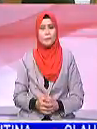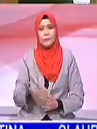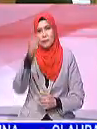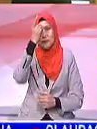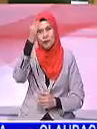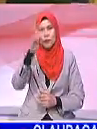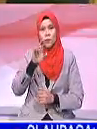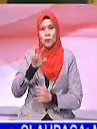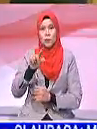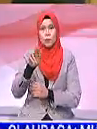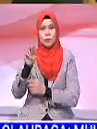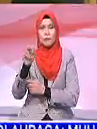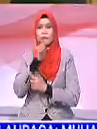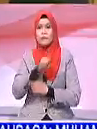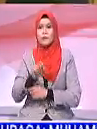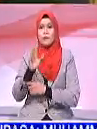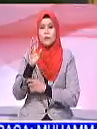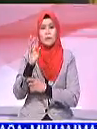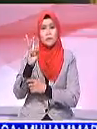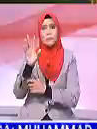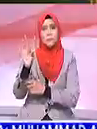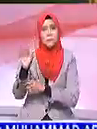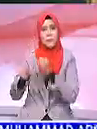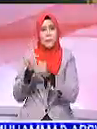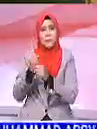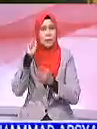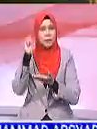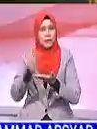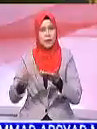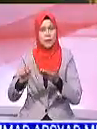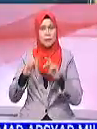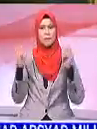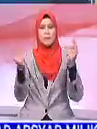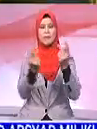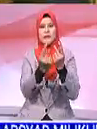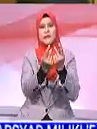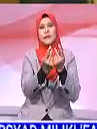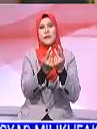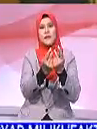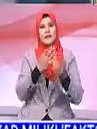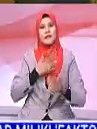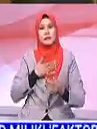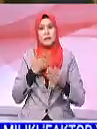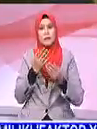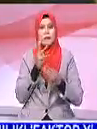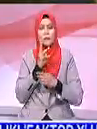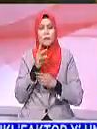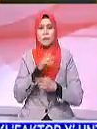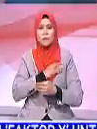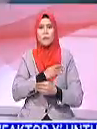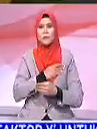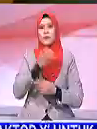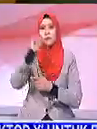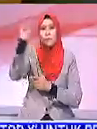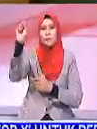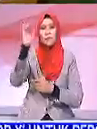Datuk Guan Di, 69 tahun, merupakan setiausaha kehormat Parti Solidariti Tanah Airku Star Sabah dan